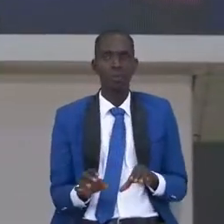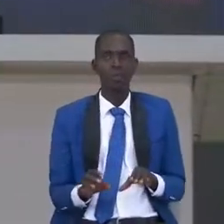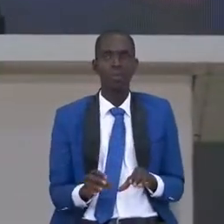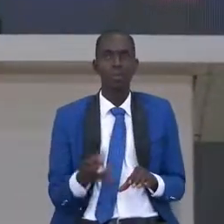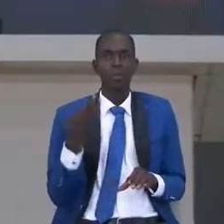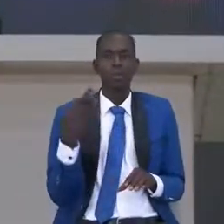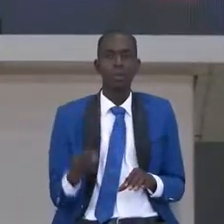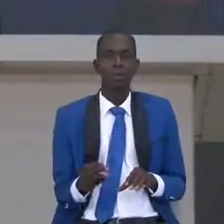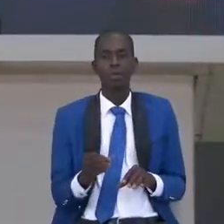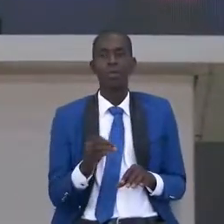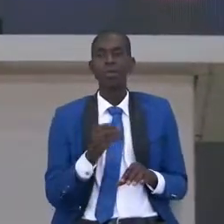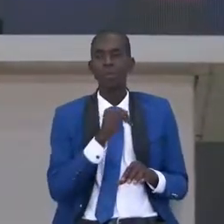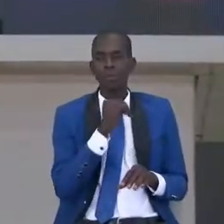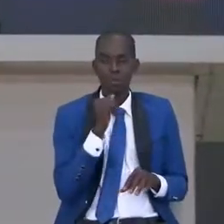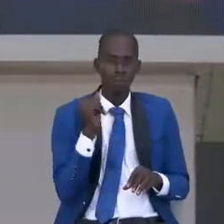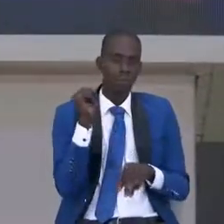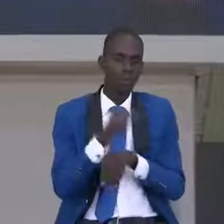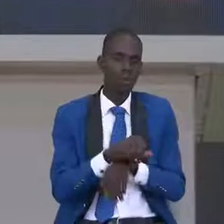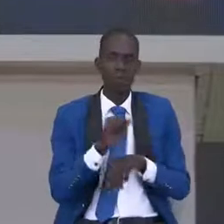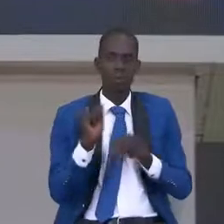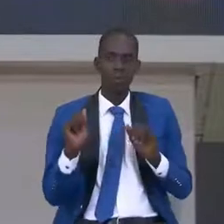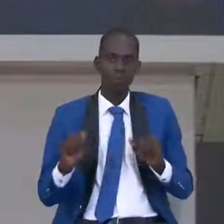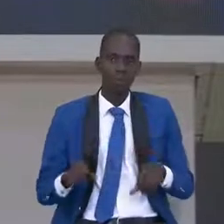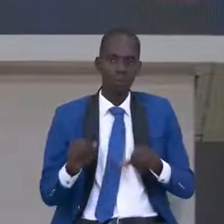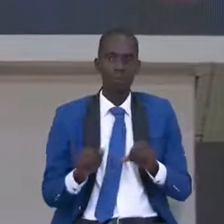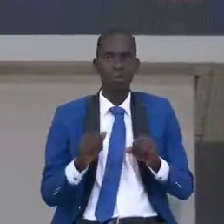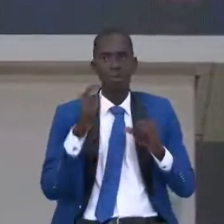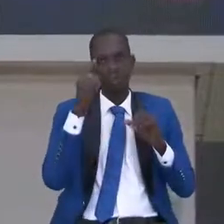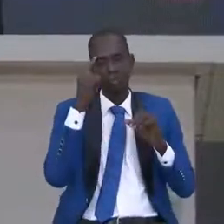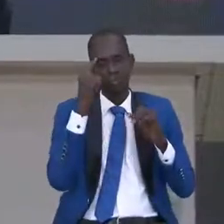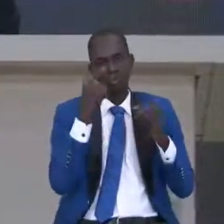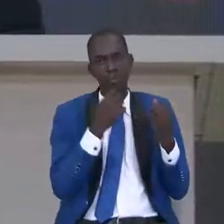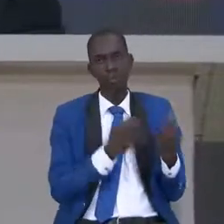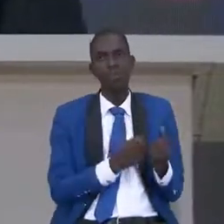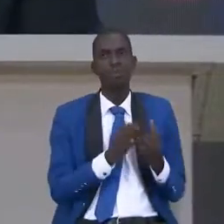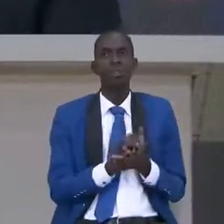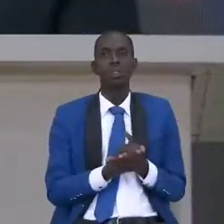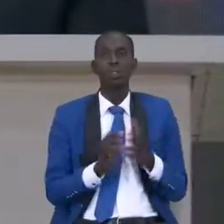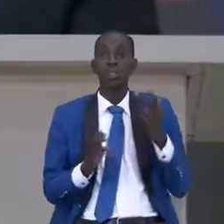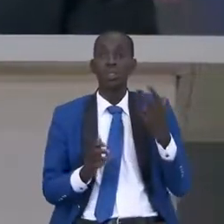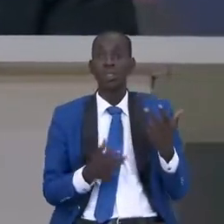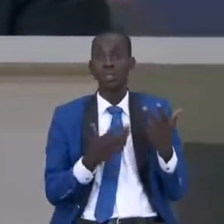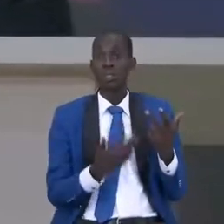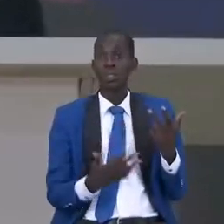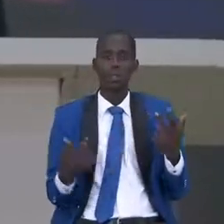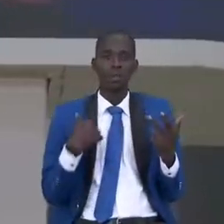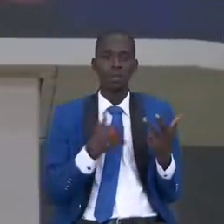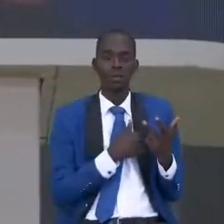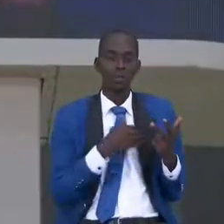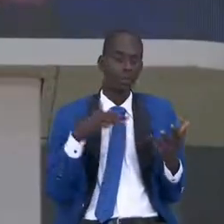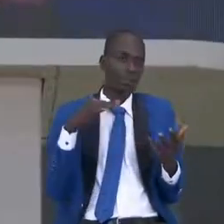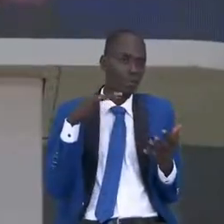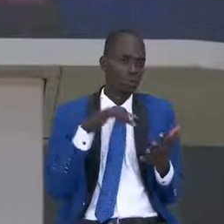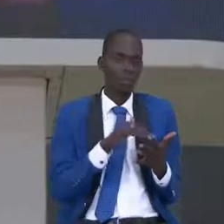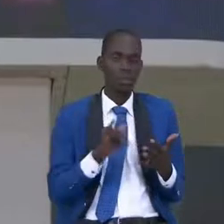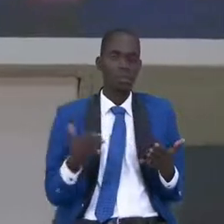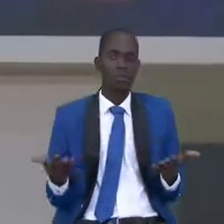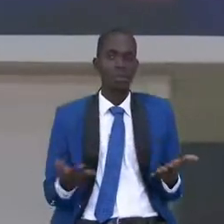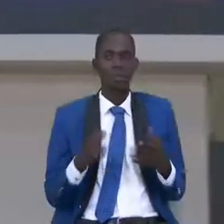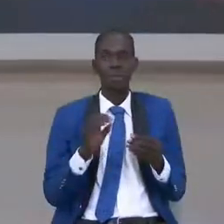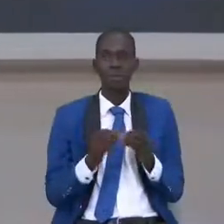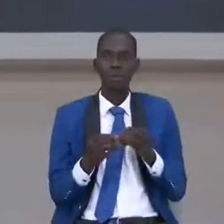l'accomplissement de la foi, la performance, dans la performance de la foi invincible. La puissance prodigieuse de la dans la performance de la